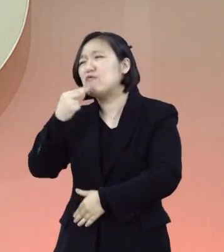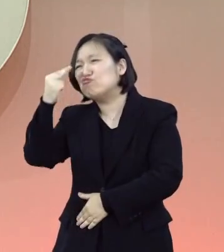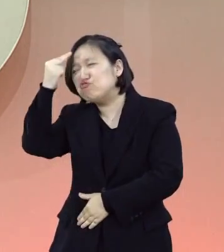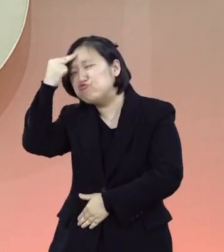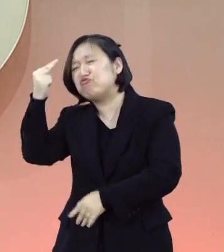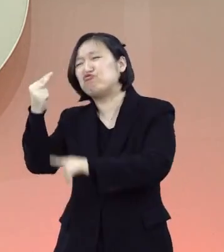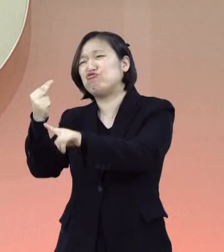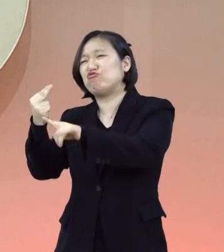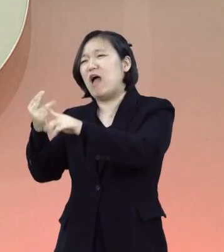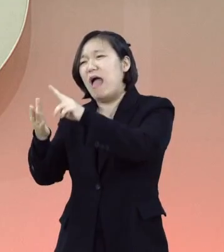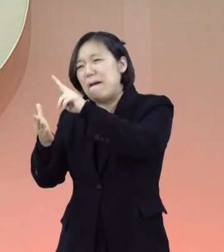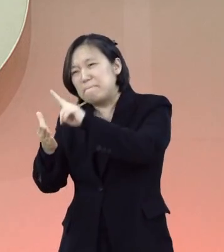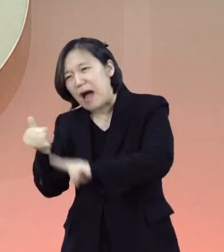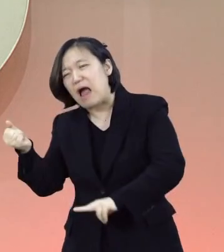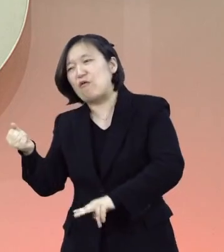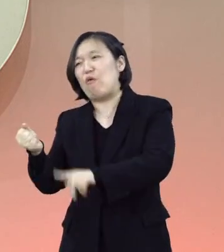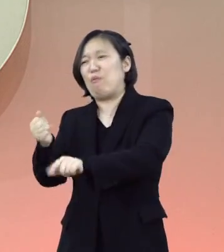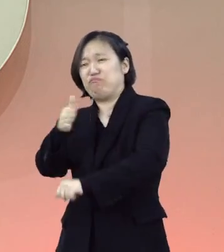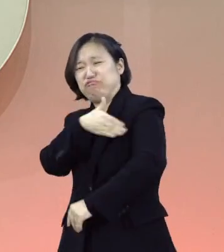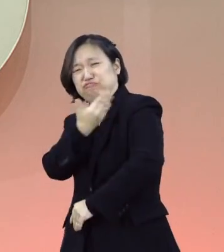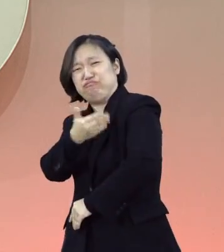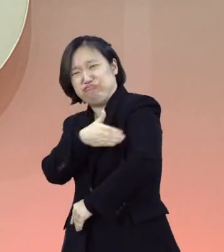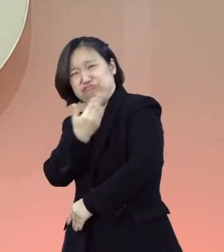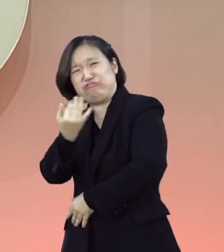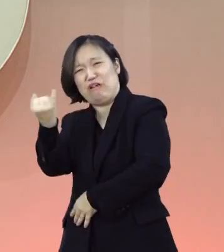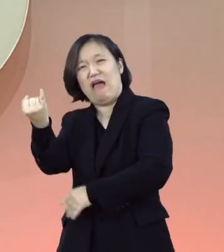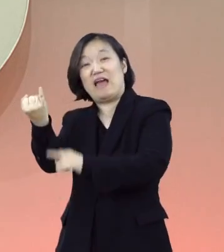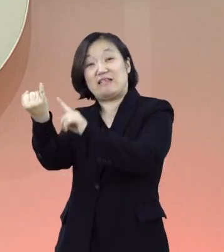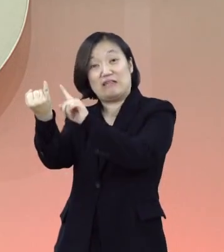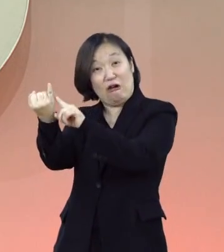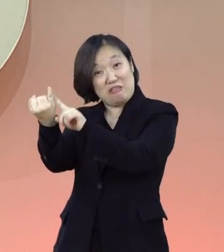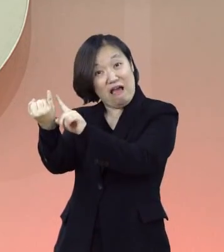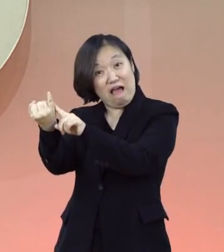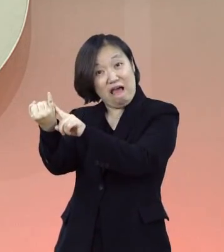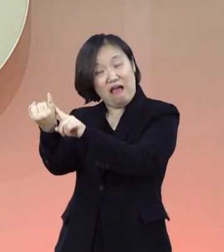팔고 몸을 팔고 그렇게 유흥과